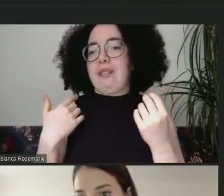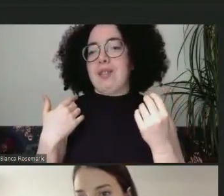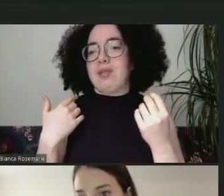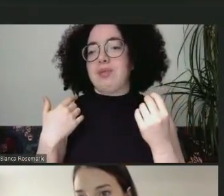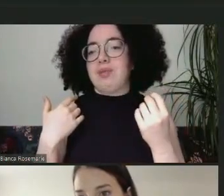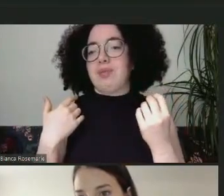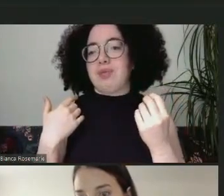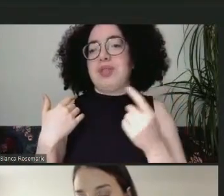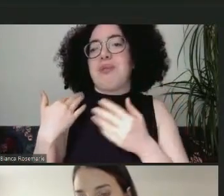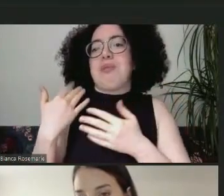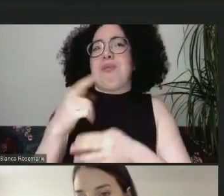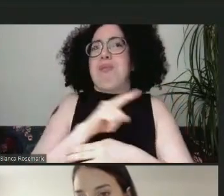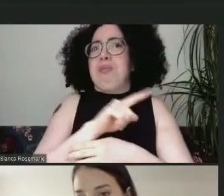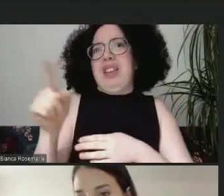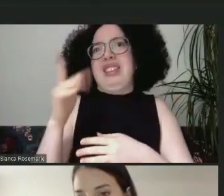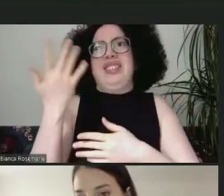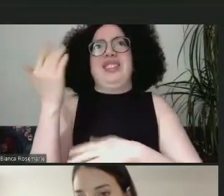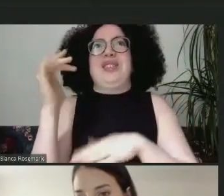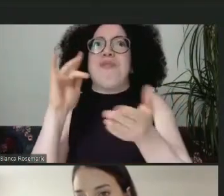mir gehört,